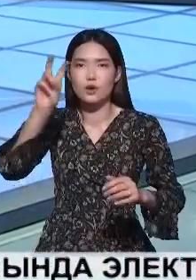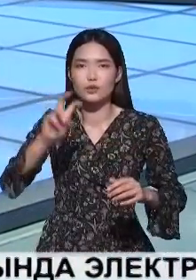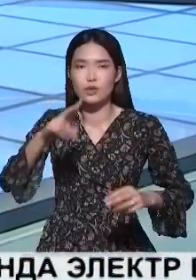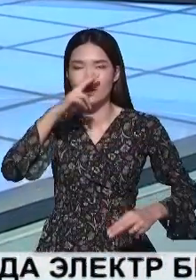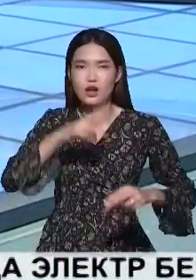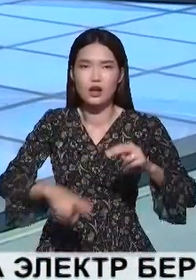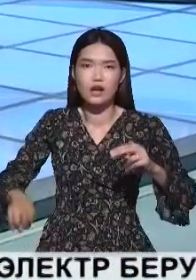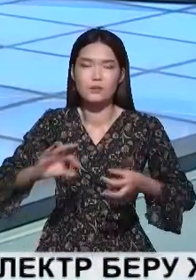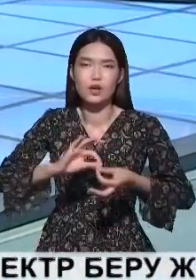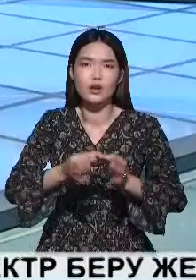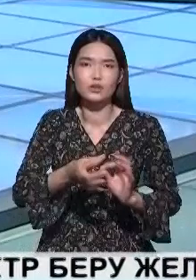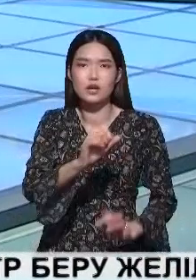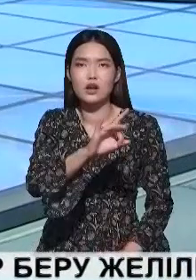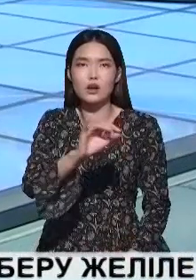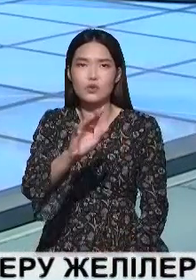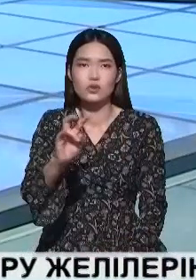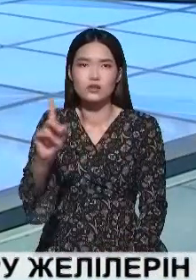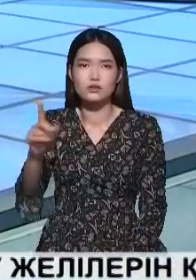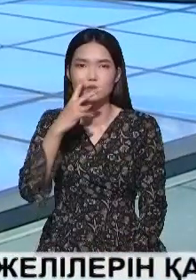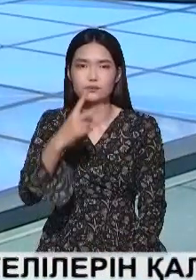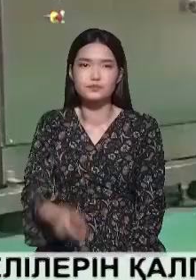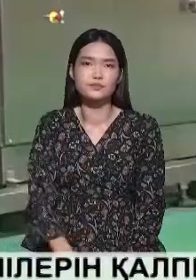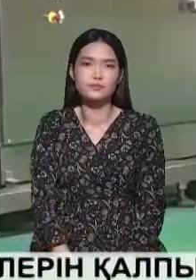отыр. Толығырақ Аружан Задабектің материалы.